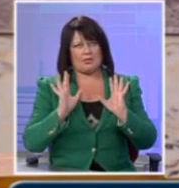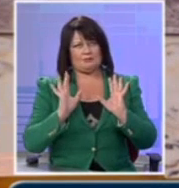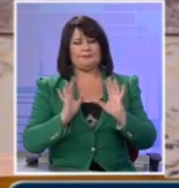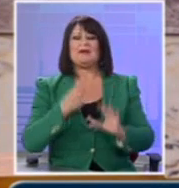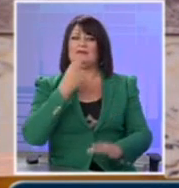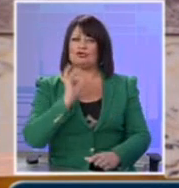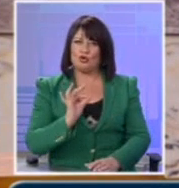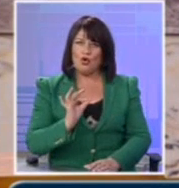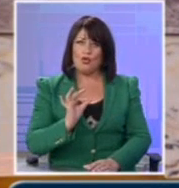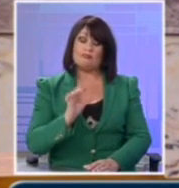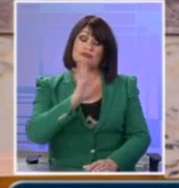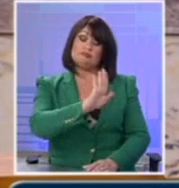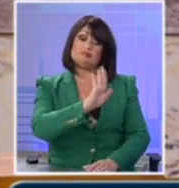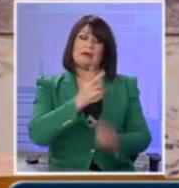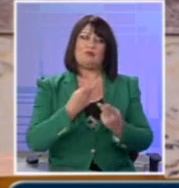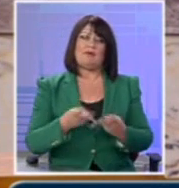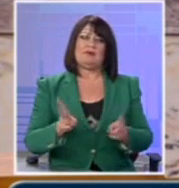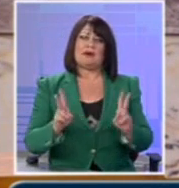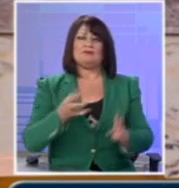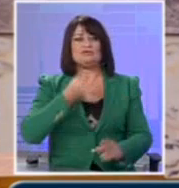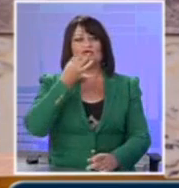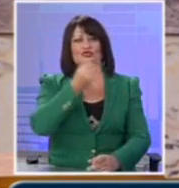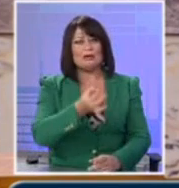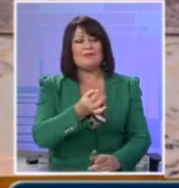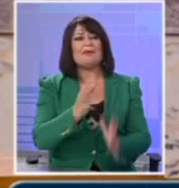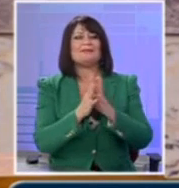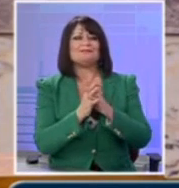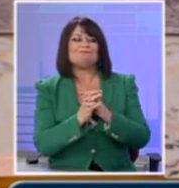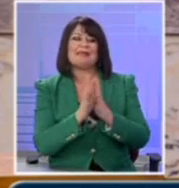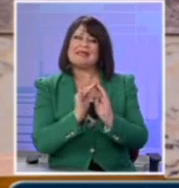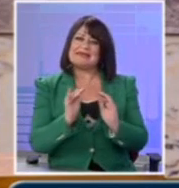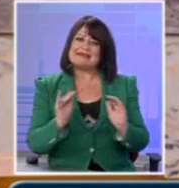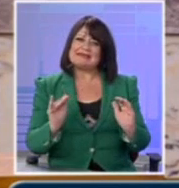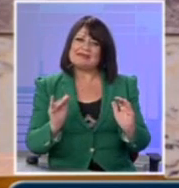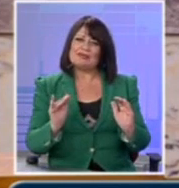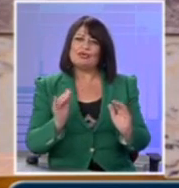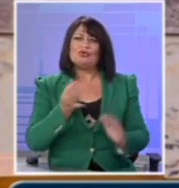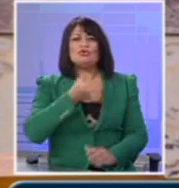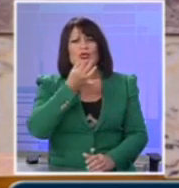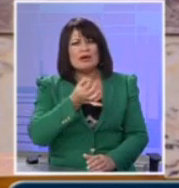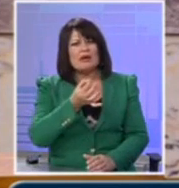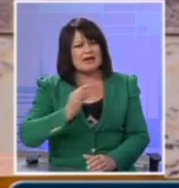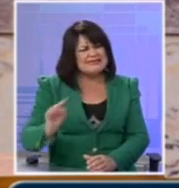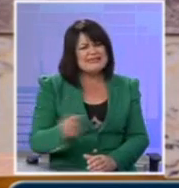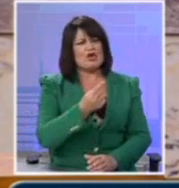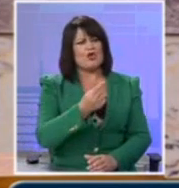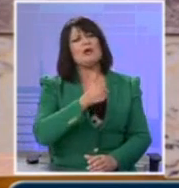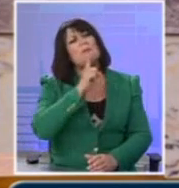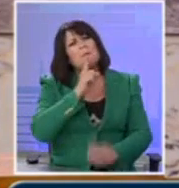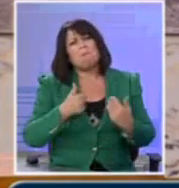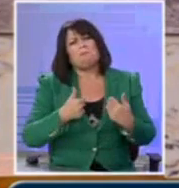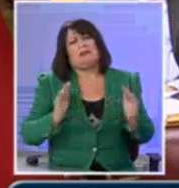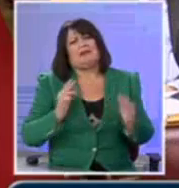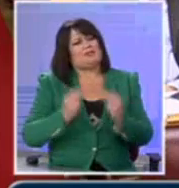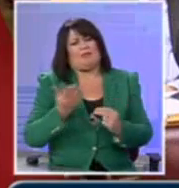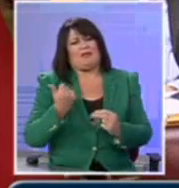Γι' αυτό, επιτρέψτε μου, δε, για αυτό που σας είπα περί ήσυχου και μη ήσυχου, εγώ το παίρνω πίσω αν σας ενόχλησε. Δεν έχω κανένα